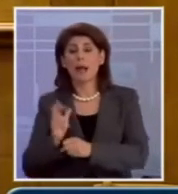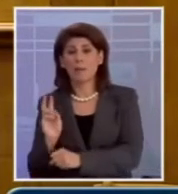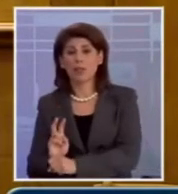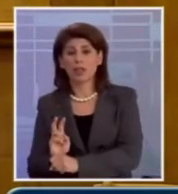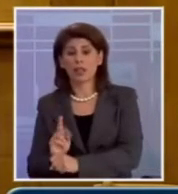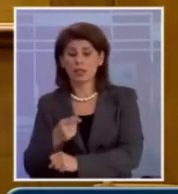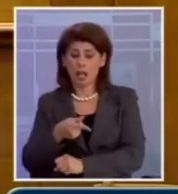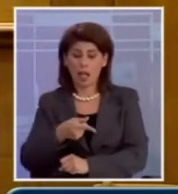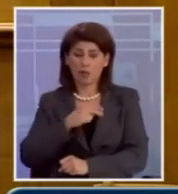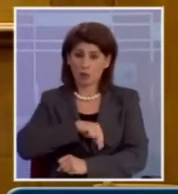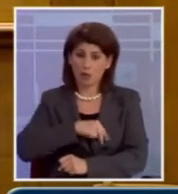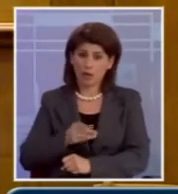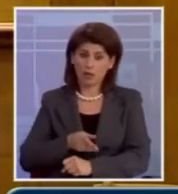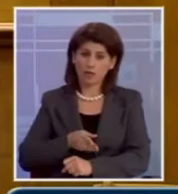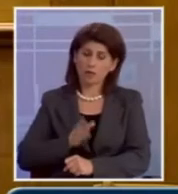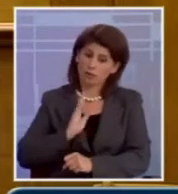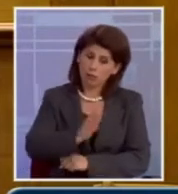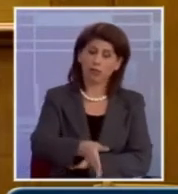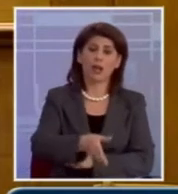ΕΟΠΗ. Αυτό καταργήθηκε.